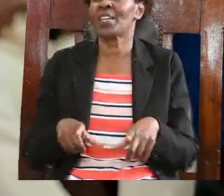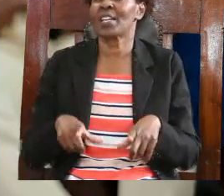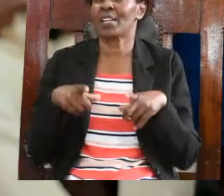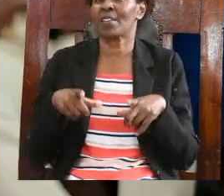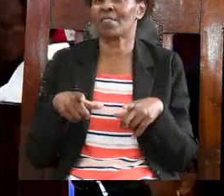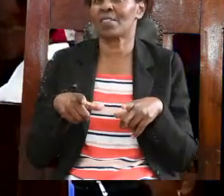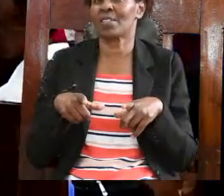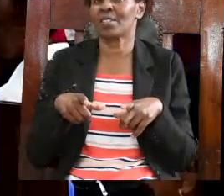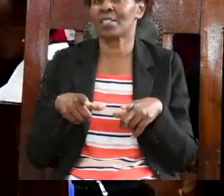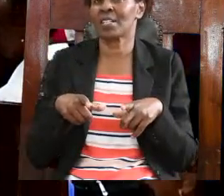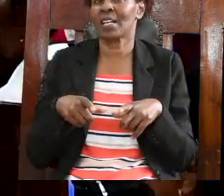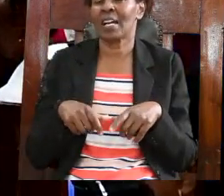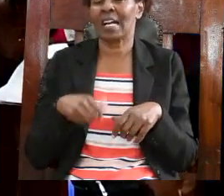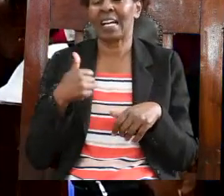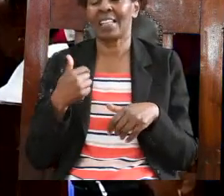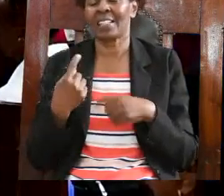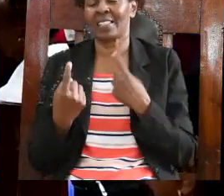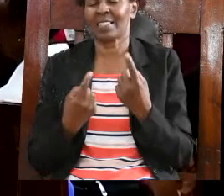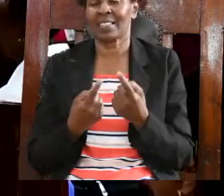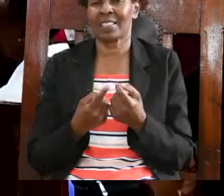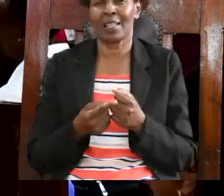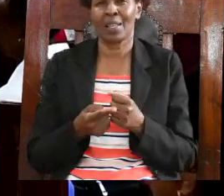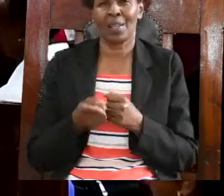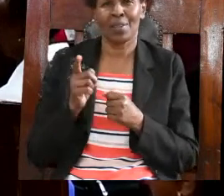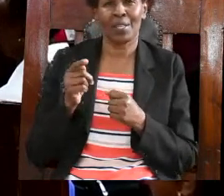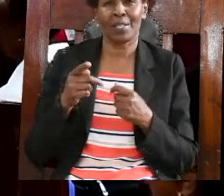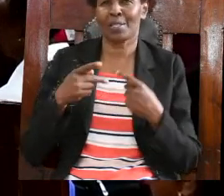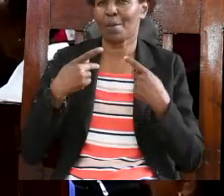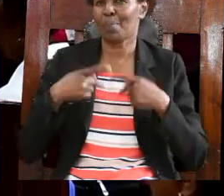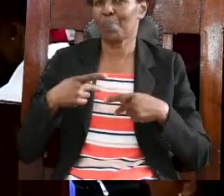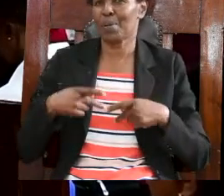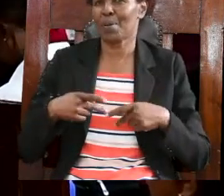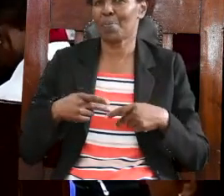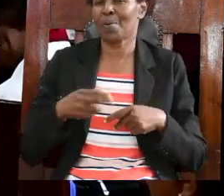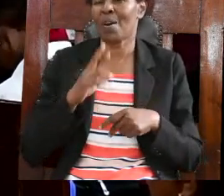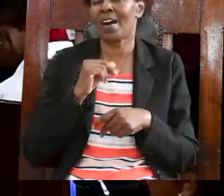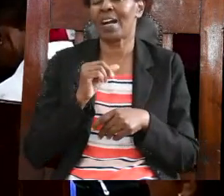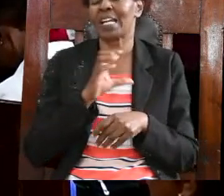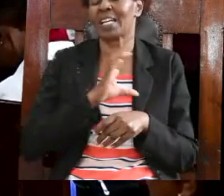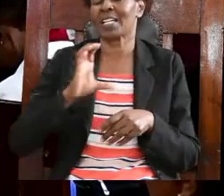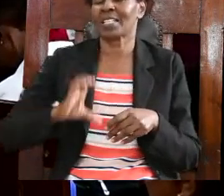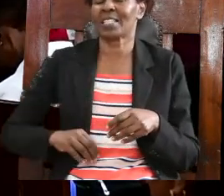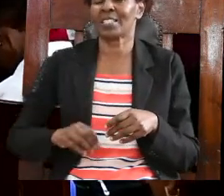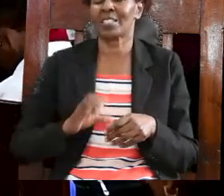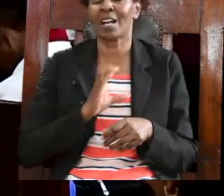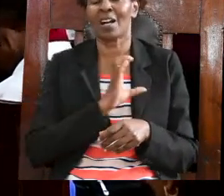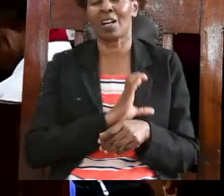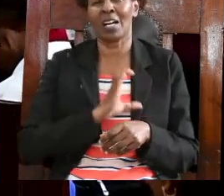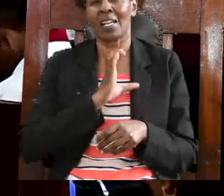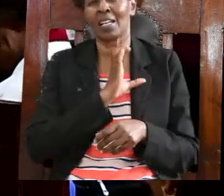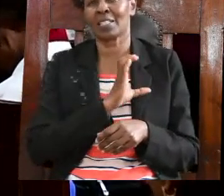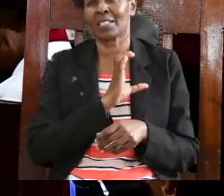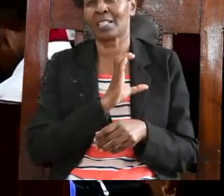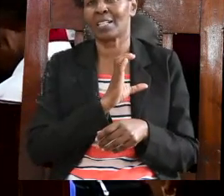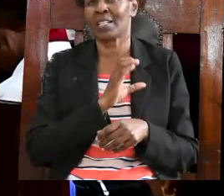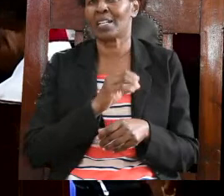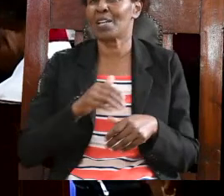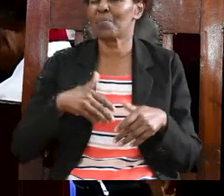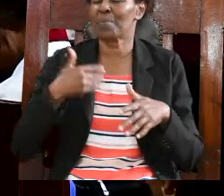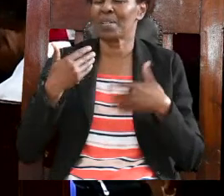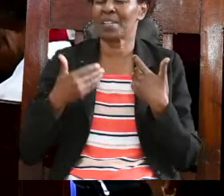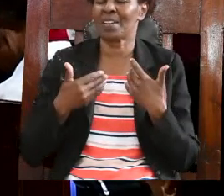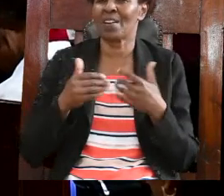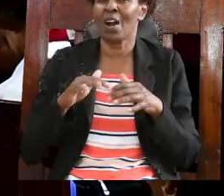yao, paka wengine wakasema, na hawa ni Wakristo. Najua tabia na mienendo. Wengine walipokuwa